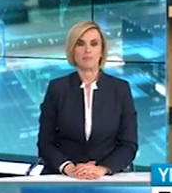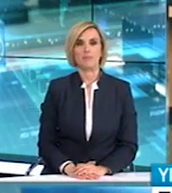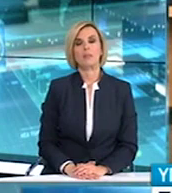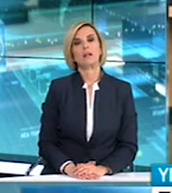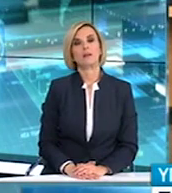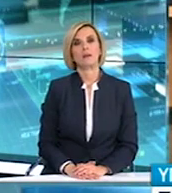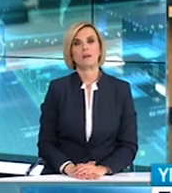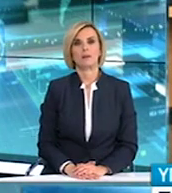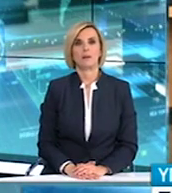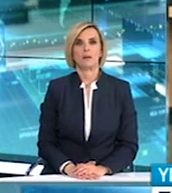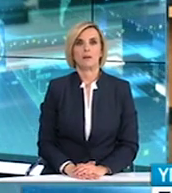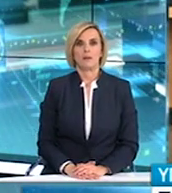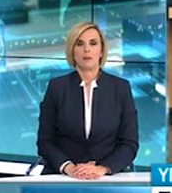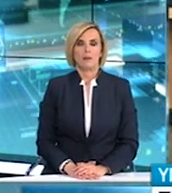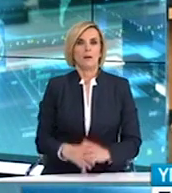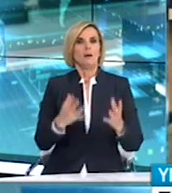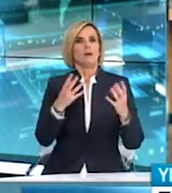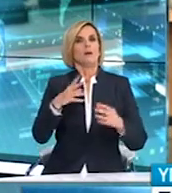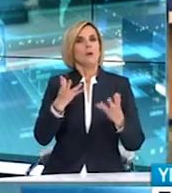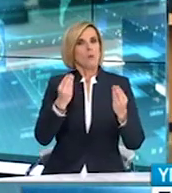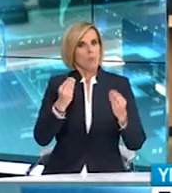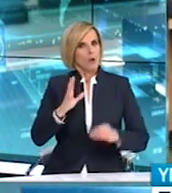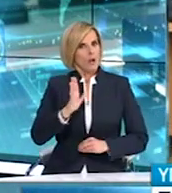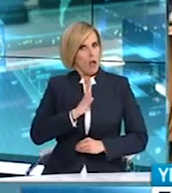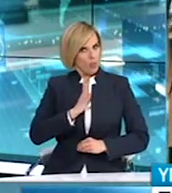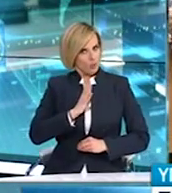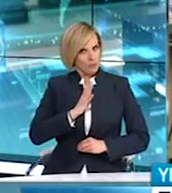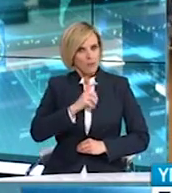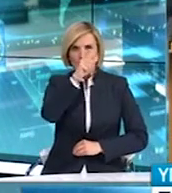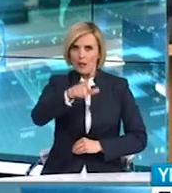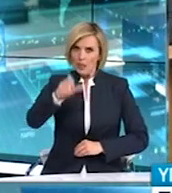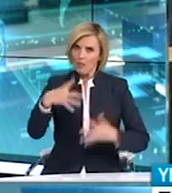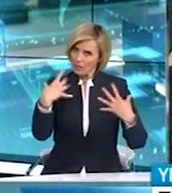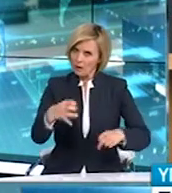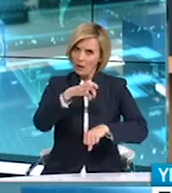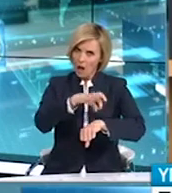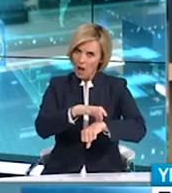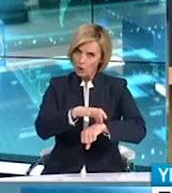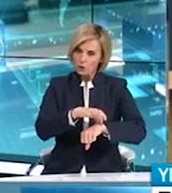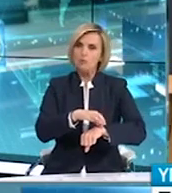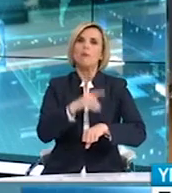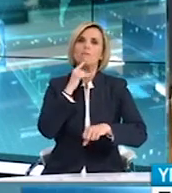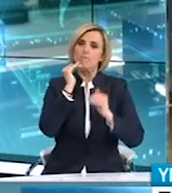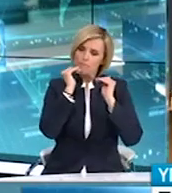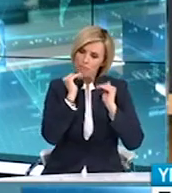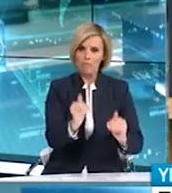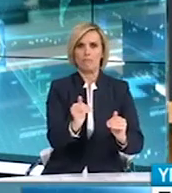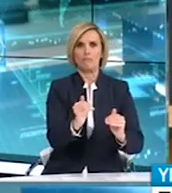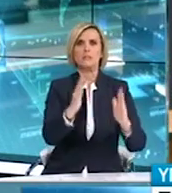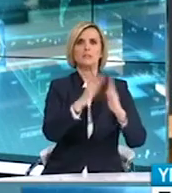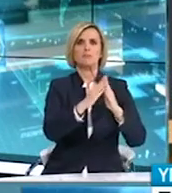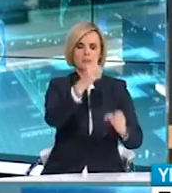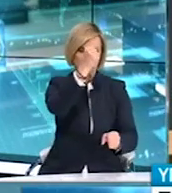συνάνθρωποι μας που νοσούν που να σπάνε την καραντίνα. Ελέγχονται καθημερινά και οφείλουμε να το πούμε και σε όποιους ελέγχους έχουν γίνει ακόμα και